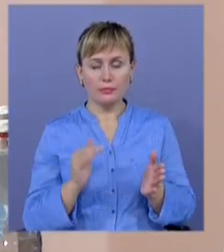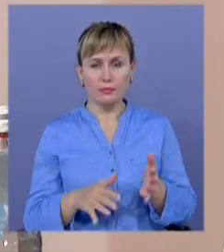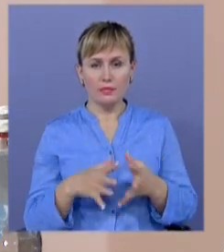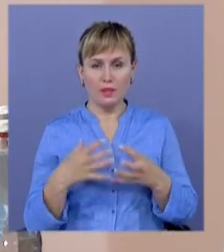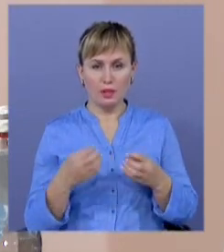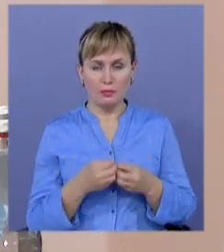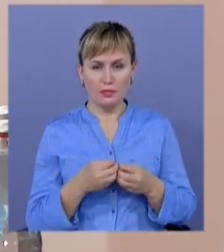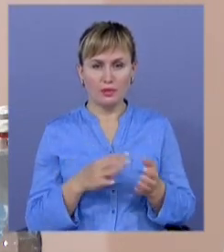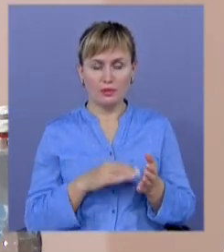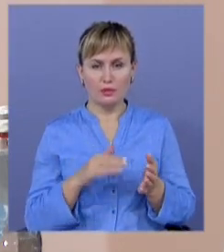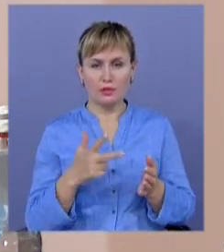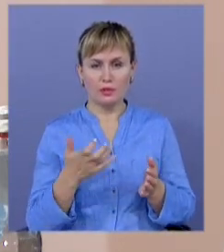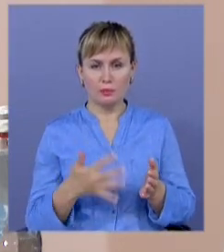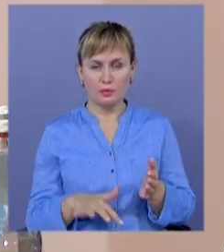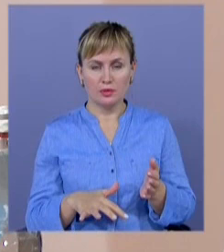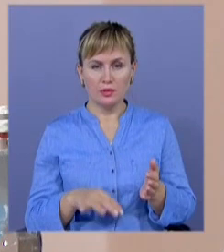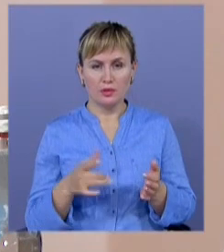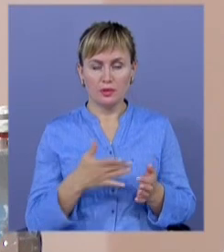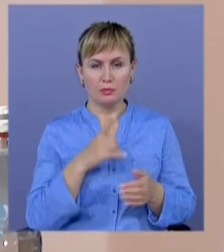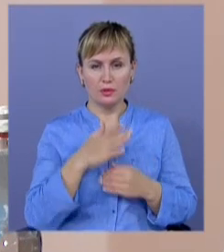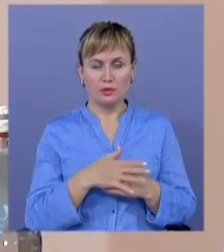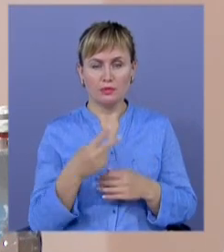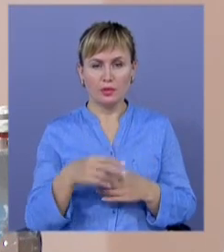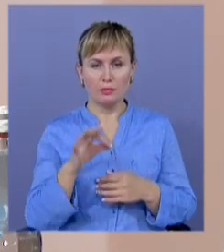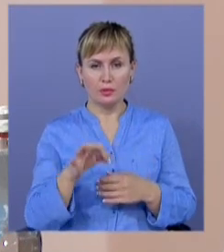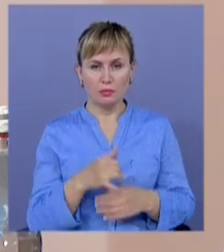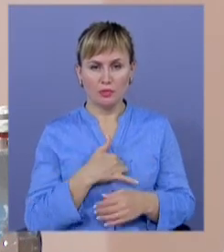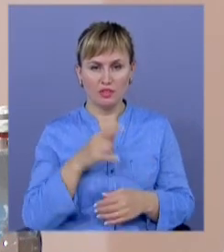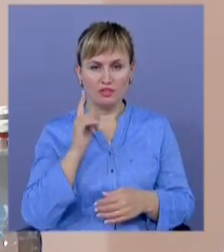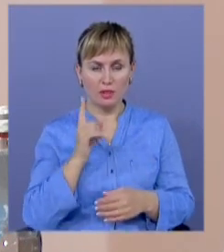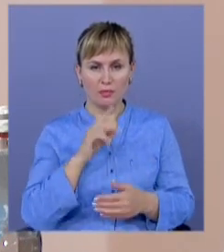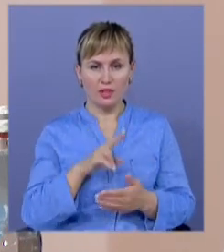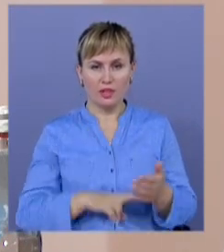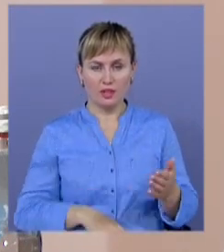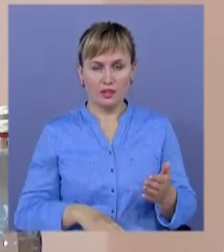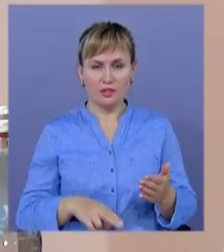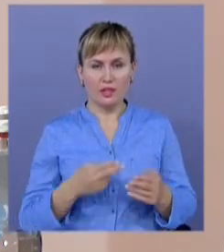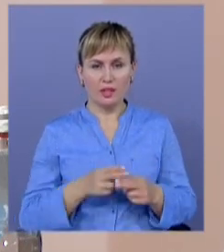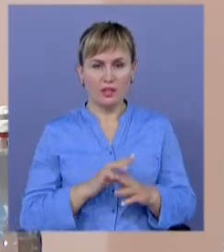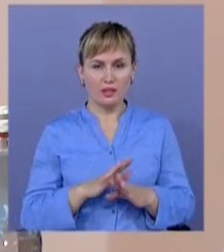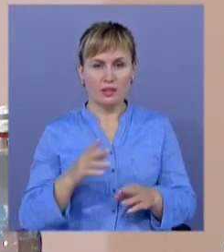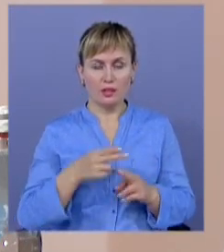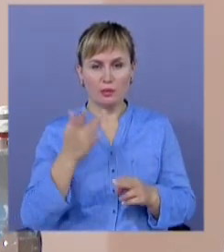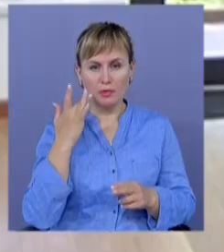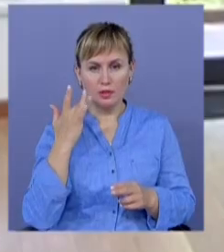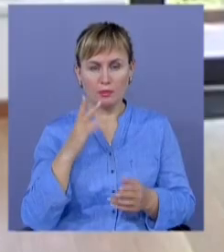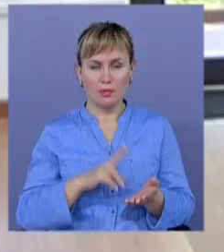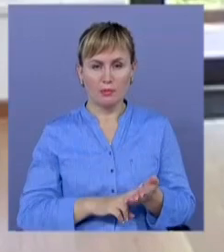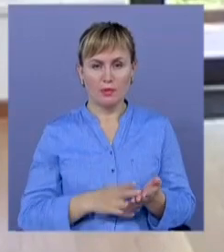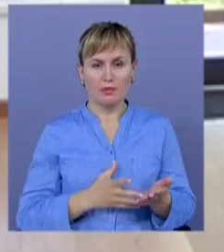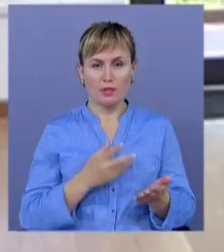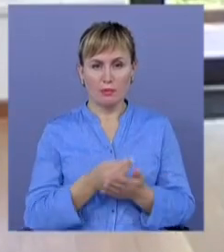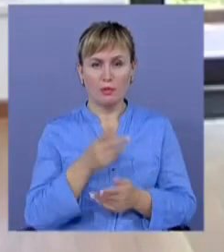семей, 9350, из них почти 20% у нас временная регистрация. Это не те, которые имеют постоянную прописку.